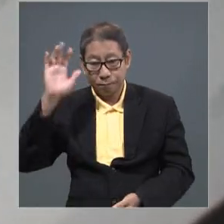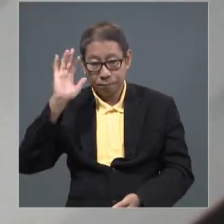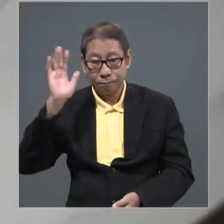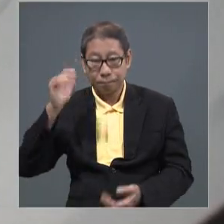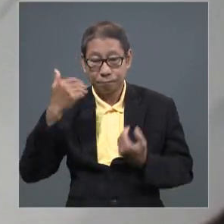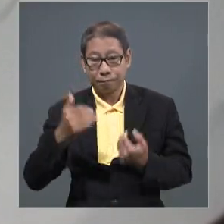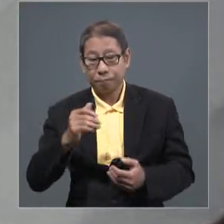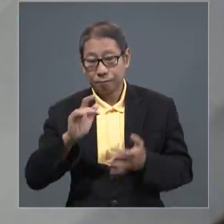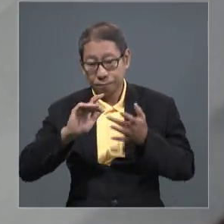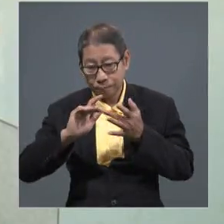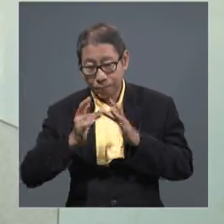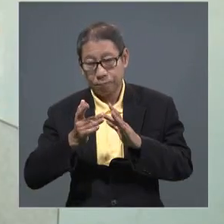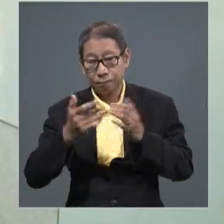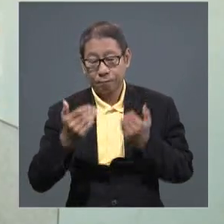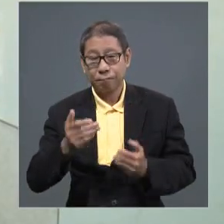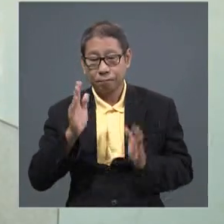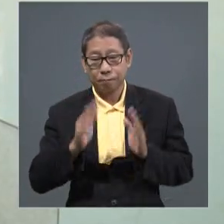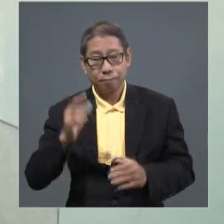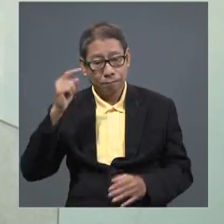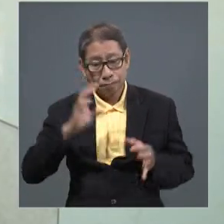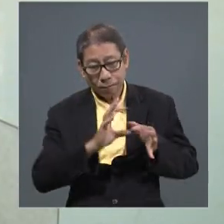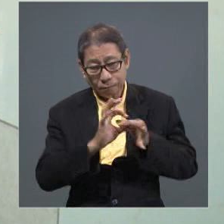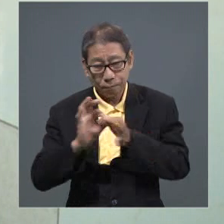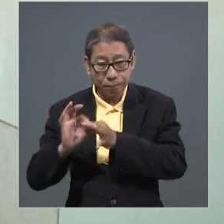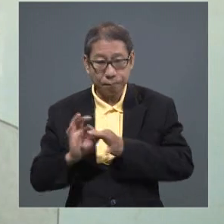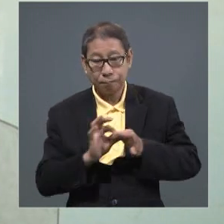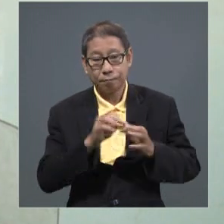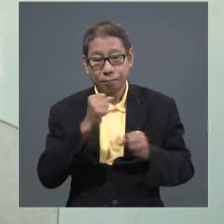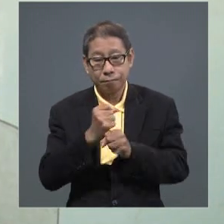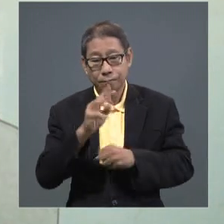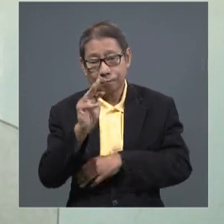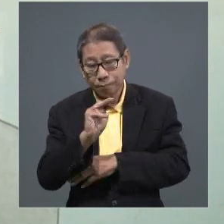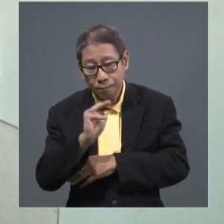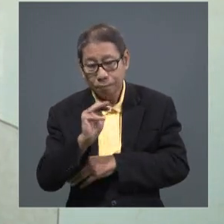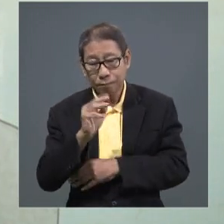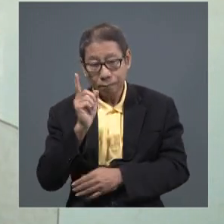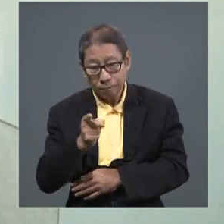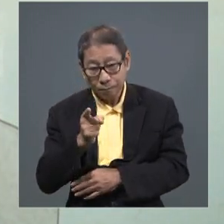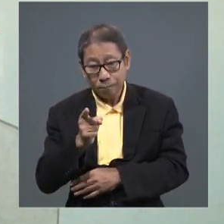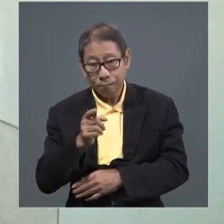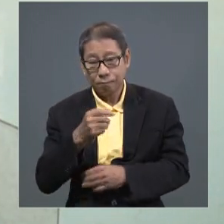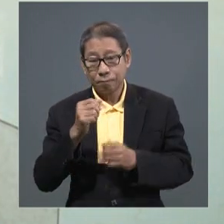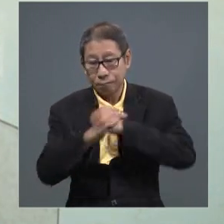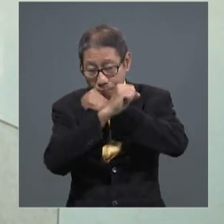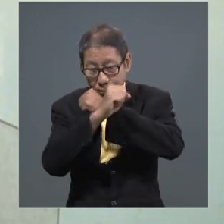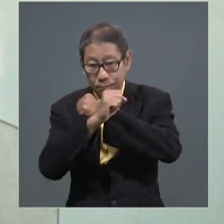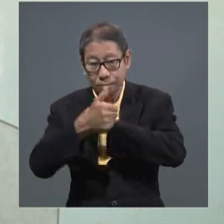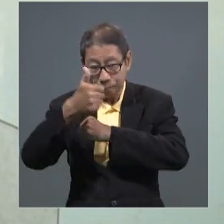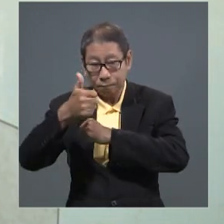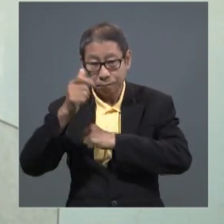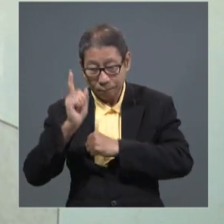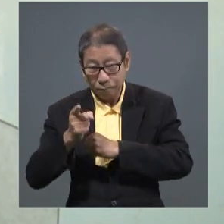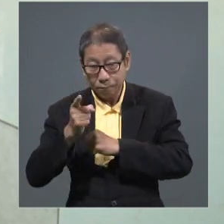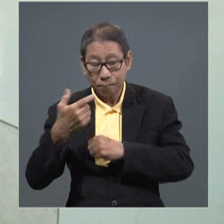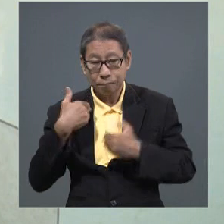นก็กลายเป็นประเด็นดราม่าเป็นห่วงอยู่เหมือนกันเอ๊ะมันทำมาจากไม้จริงหรือเปล่าและไม้เนี่ยมันจะสามารถป้องกันกระสุนได้หรือเปล่านะคะ